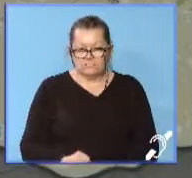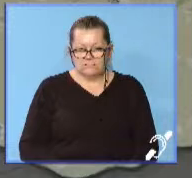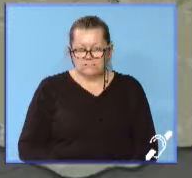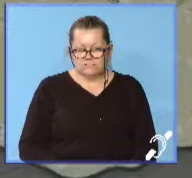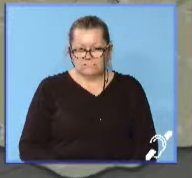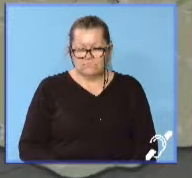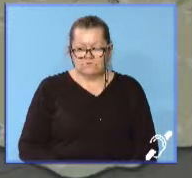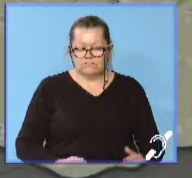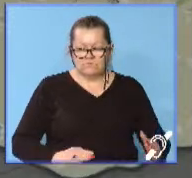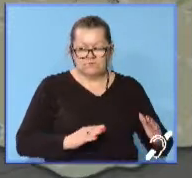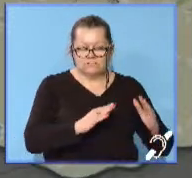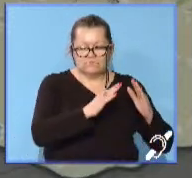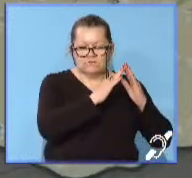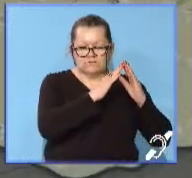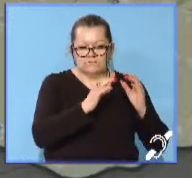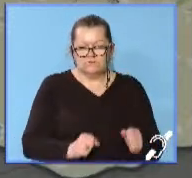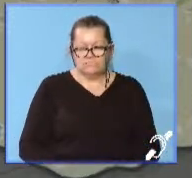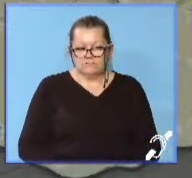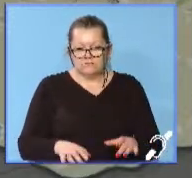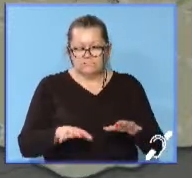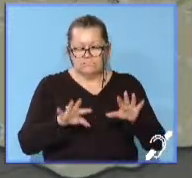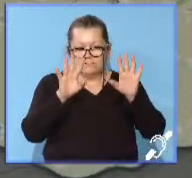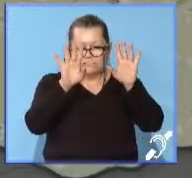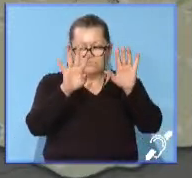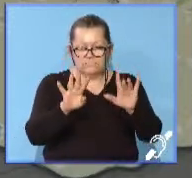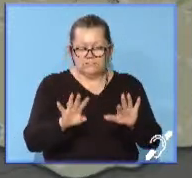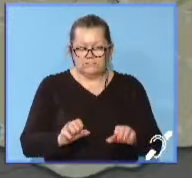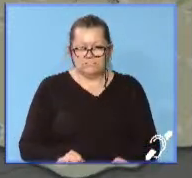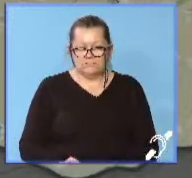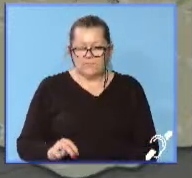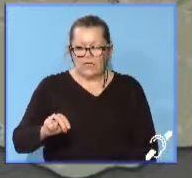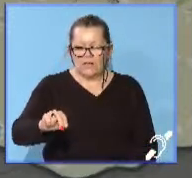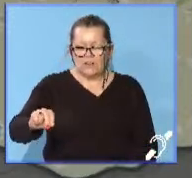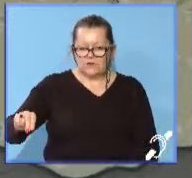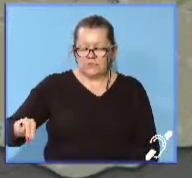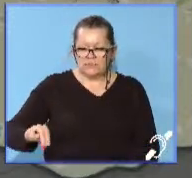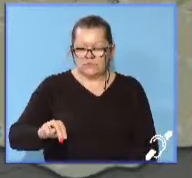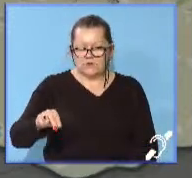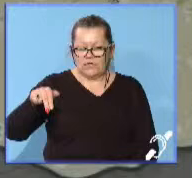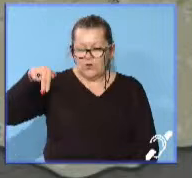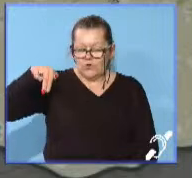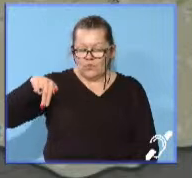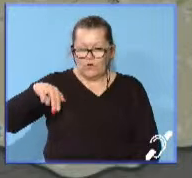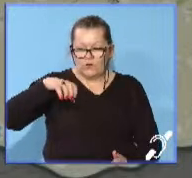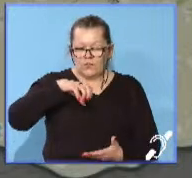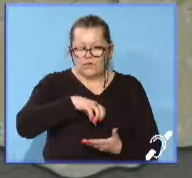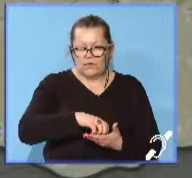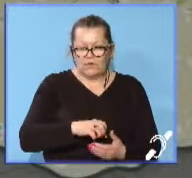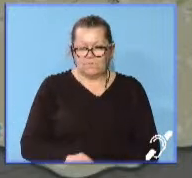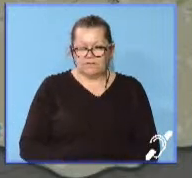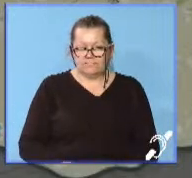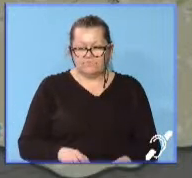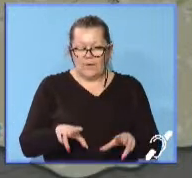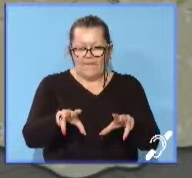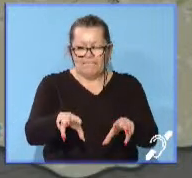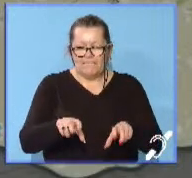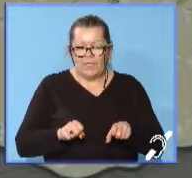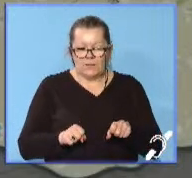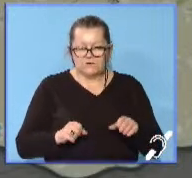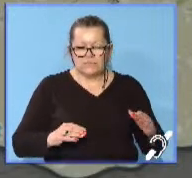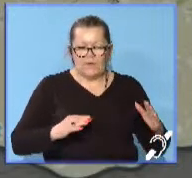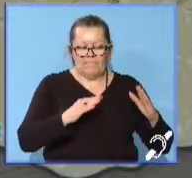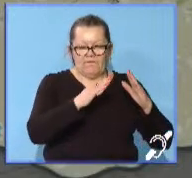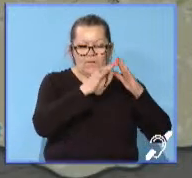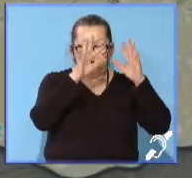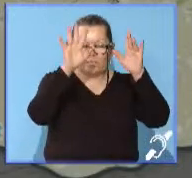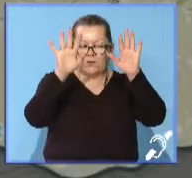zona subcarpatică mai ales sub formă de ninsoare pe arii restrânse mai ales în nordul regiunii vor fi depuneri de polei la munte